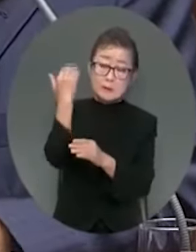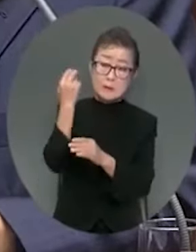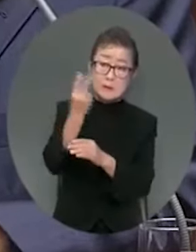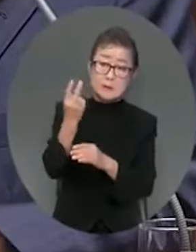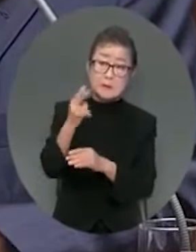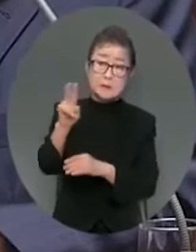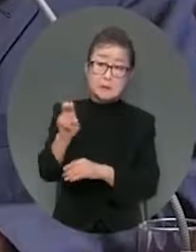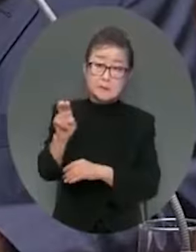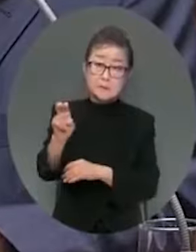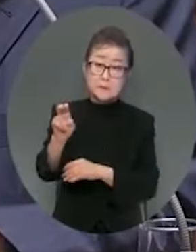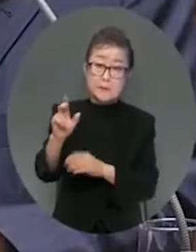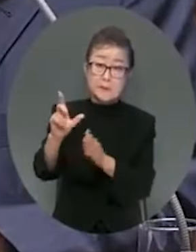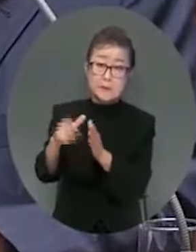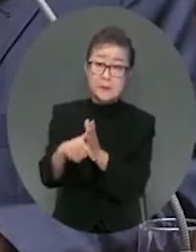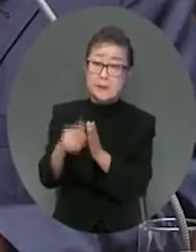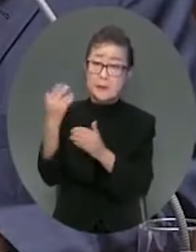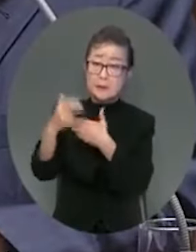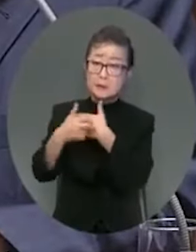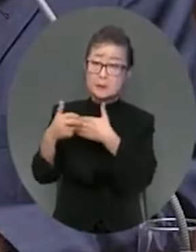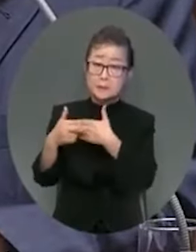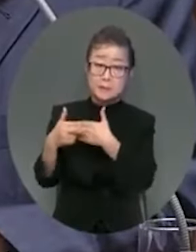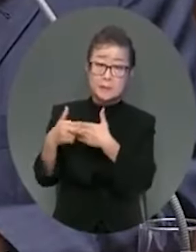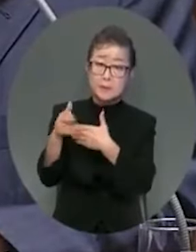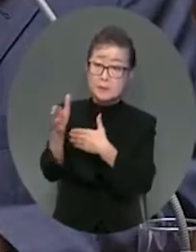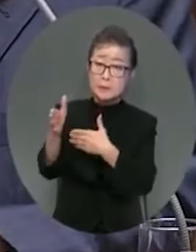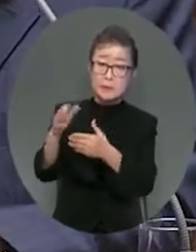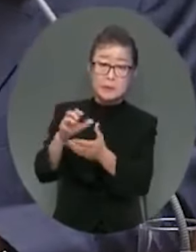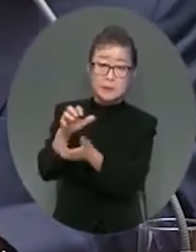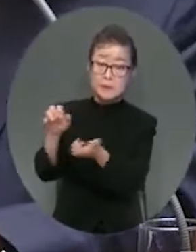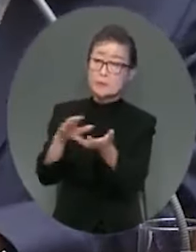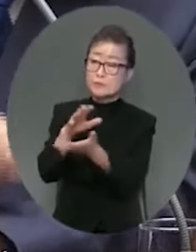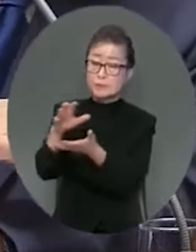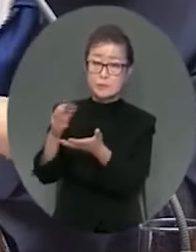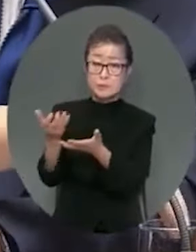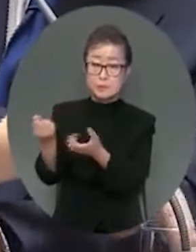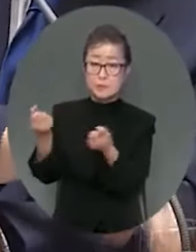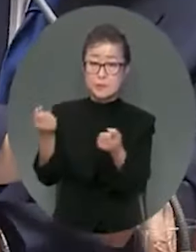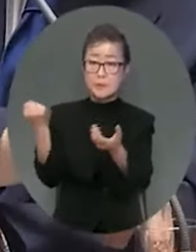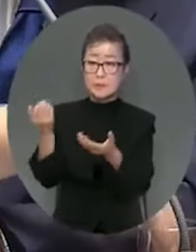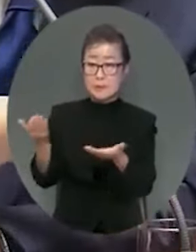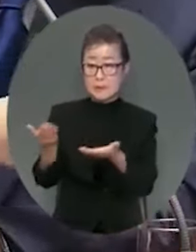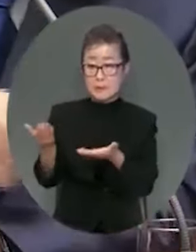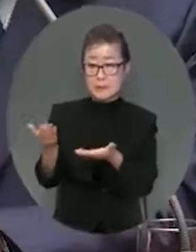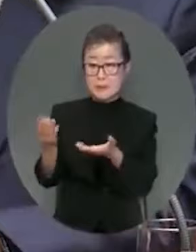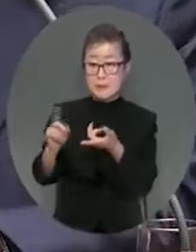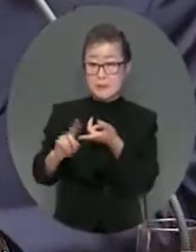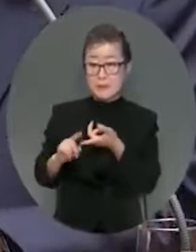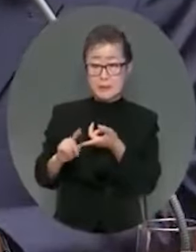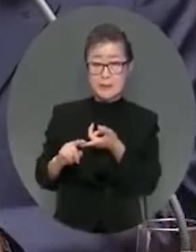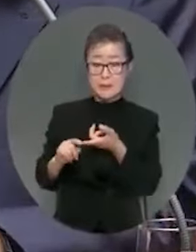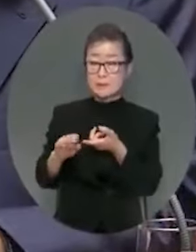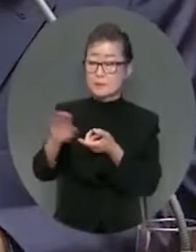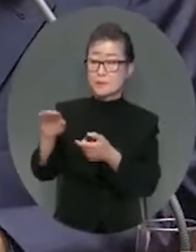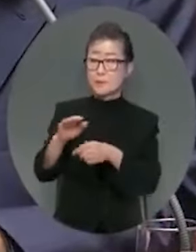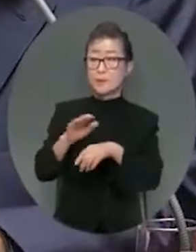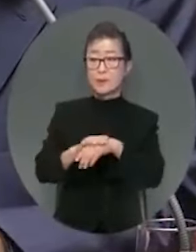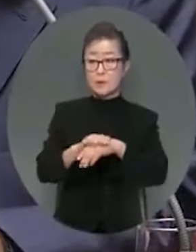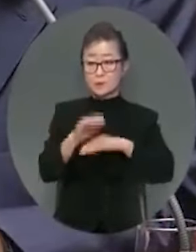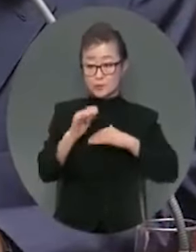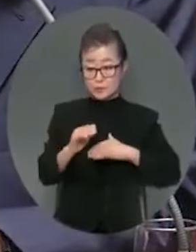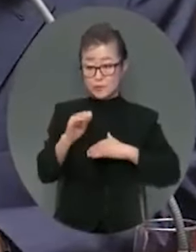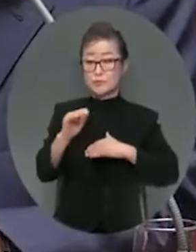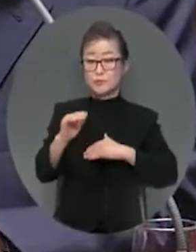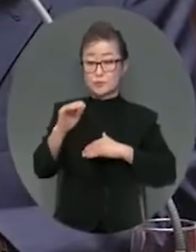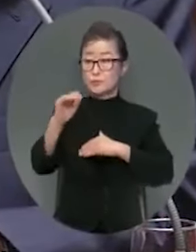의학 분업시 우리 정부가 했었던 그러한 좋은 그러한 지금 전례를 저희가 밟고